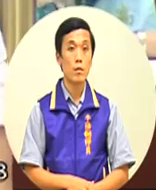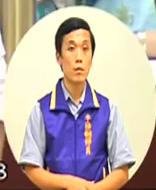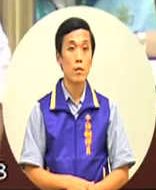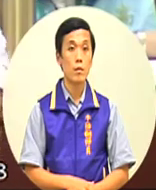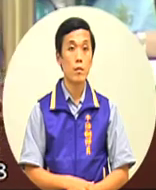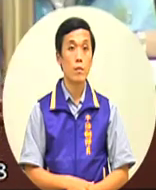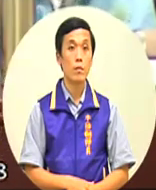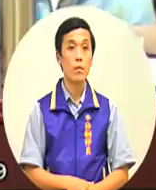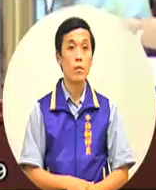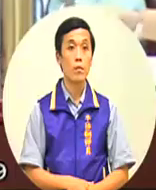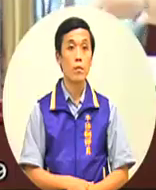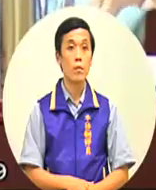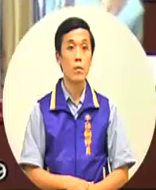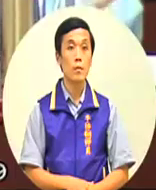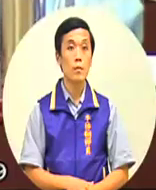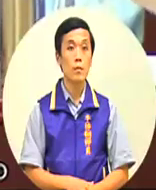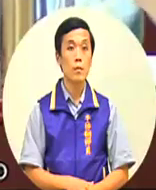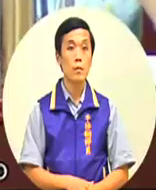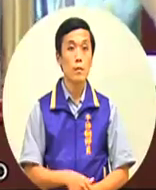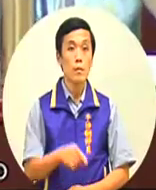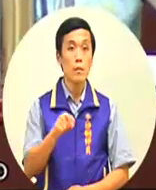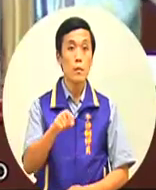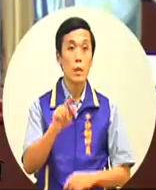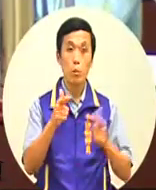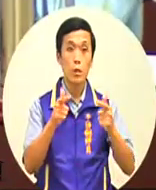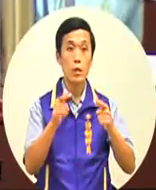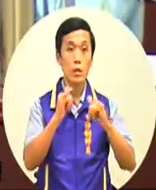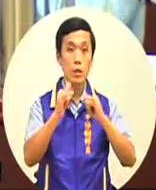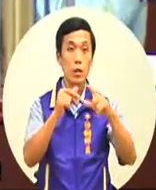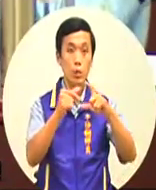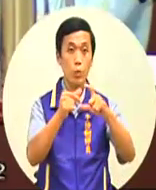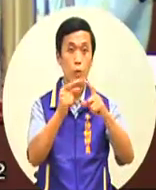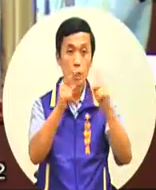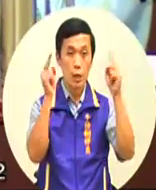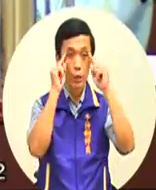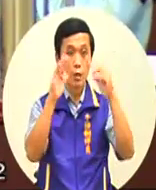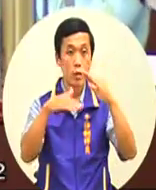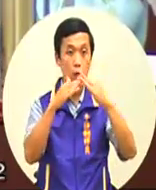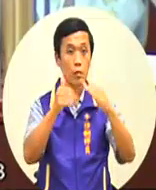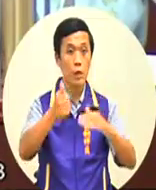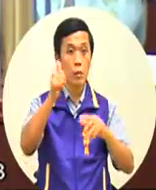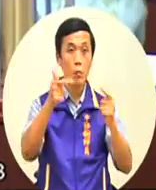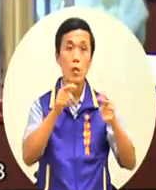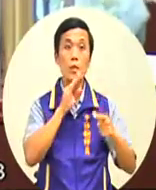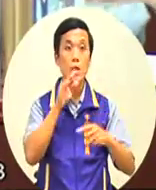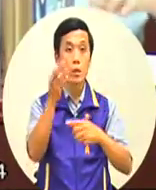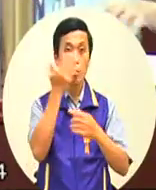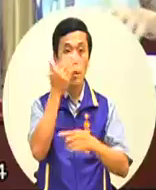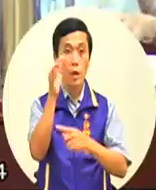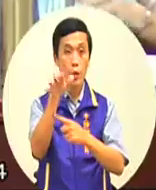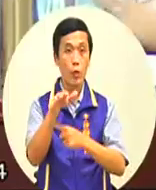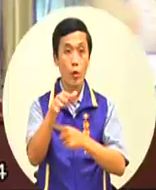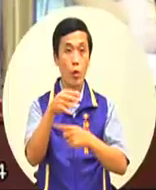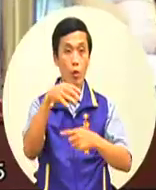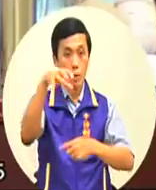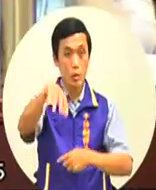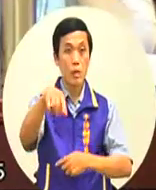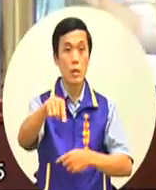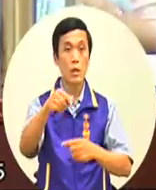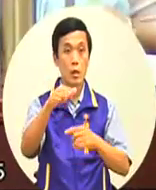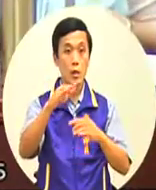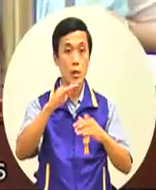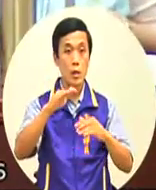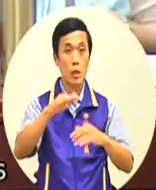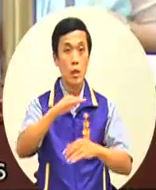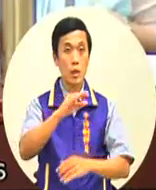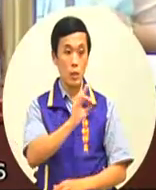应该是那个不是社区大学的校长，他是一个美容的在地社团。